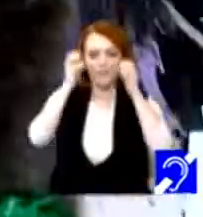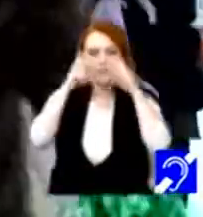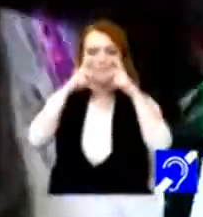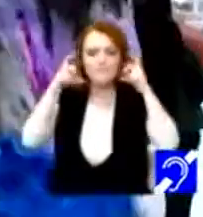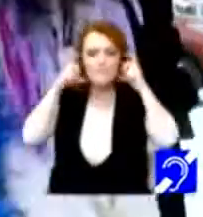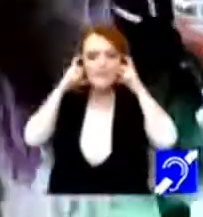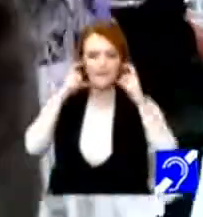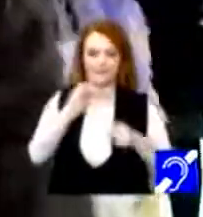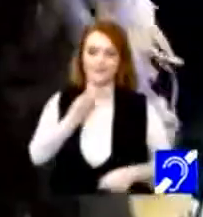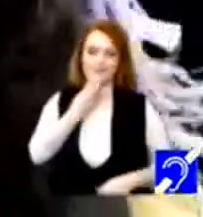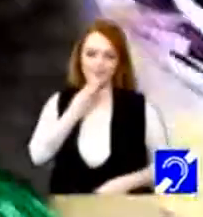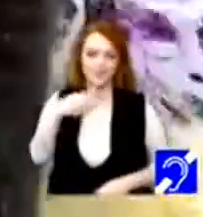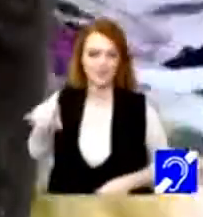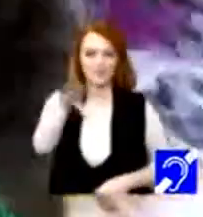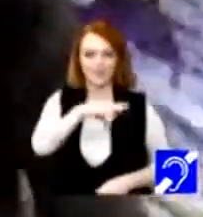populară.